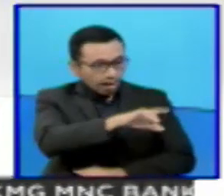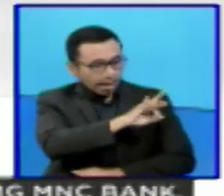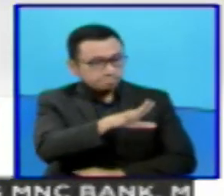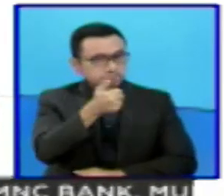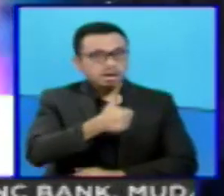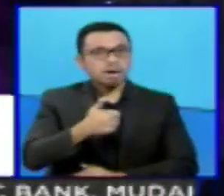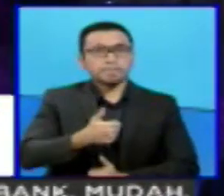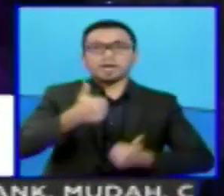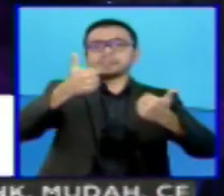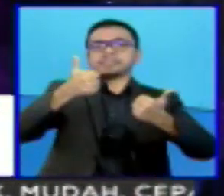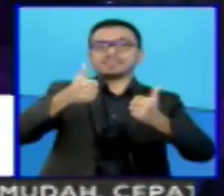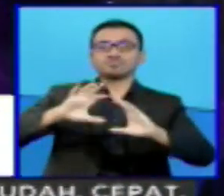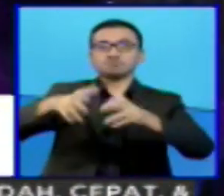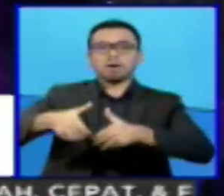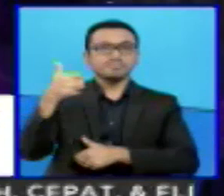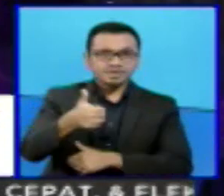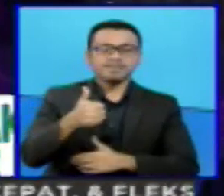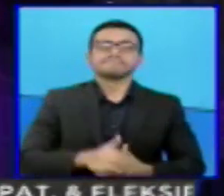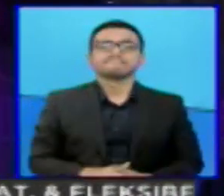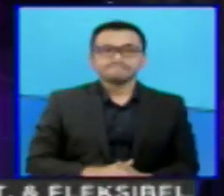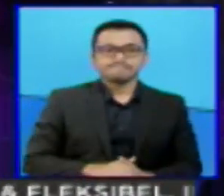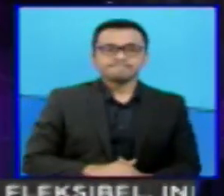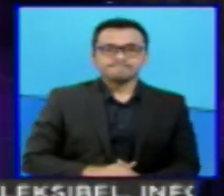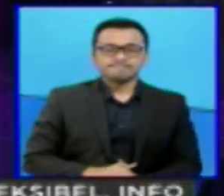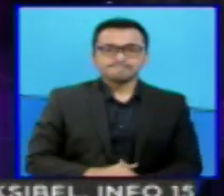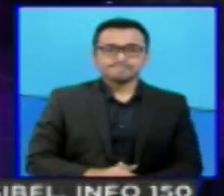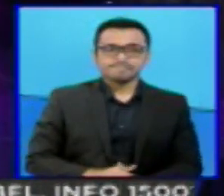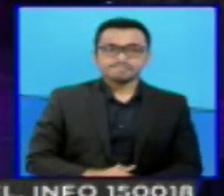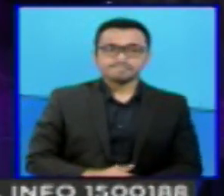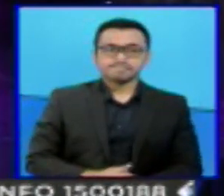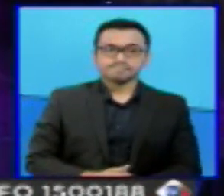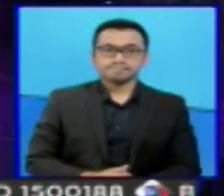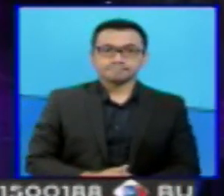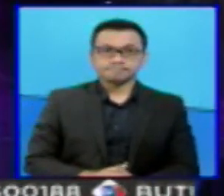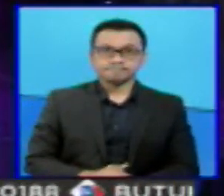Dari Malang, Jawa Timur, Denny Irwansyah, iNews melaporkan.